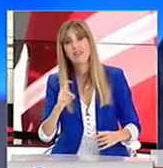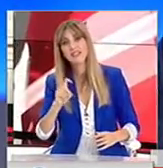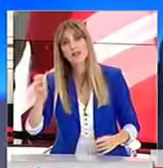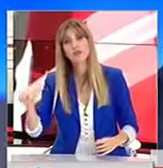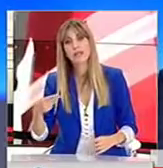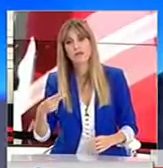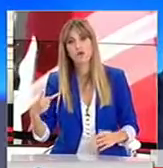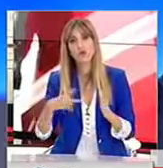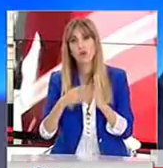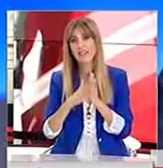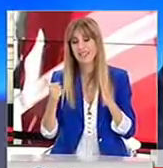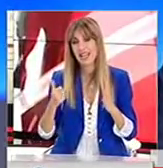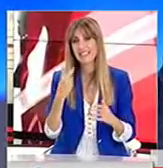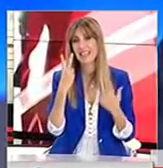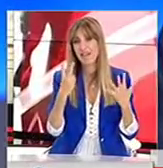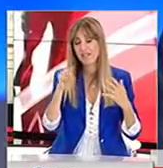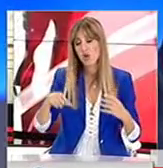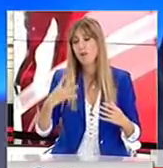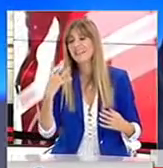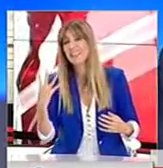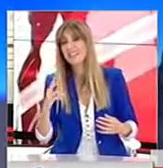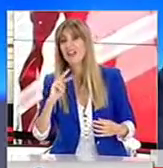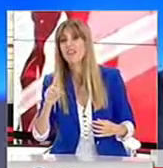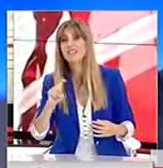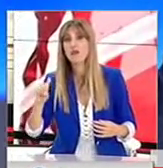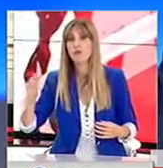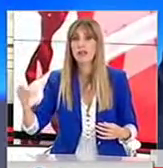7,4 δισεκατομμύρια ευρώ, με στόχο να